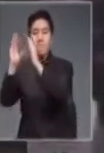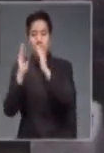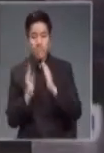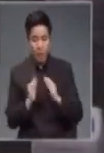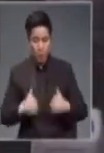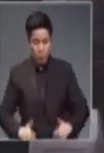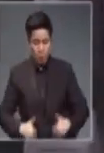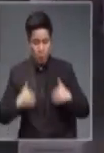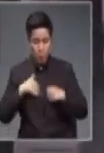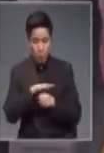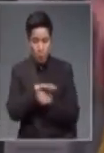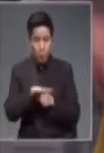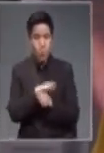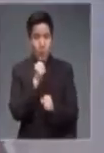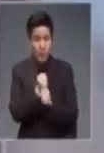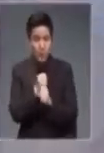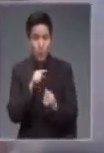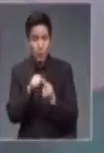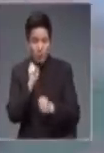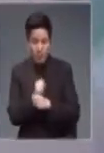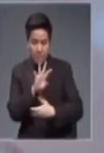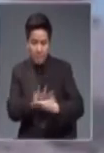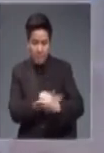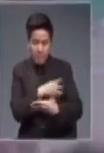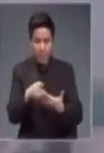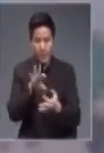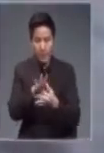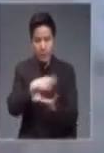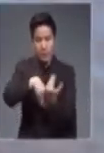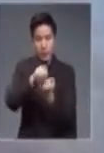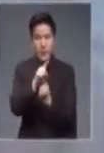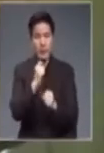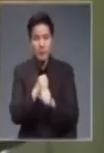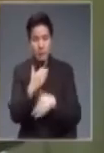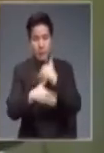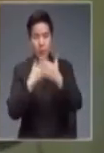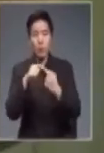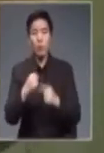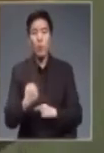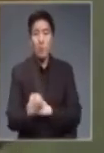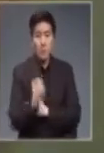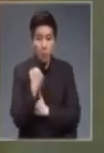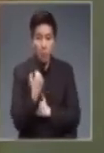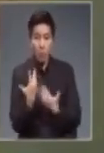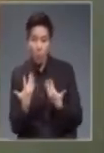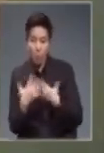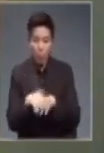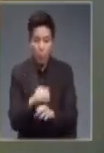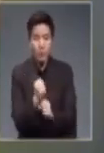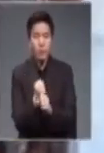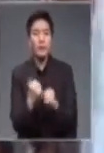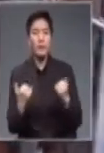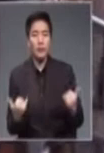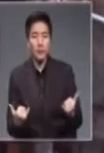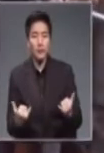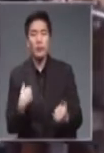ลเร่งดำเนินการอยู่ขณะนี้ 25,000 หมู่บ้านในปีนี้และอีก 15,000 หมู่บ้านในอนาคตนะครับเรามีอยู่แล้ว 30,000 กว่าหมู่บ้านนะครับทั้งหมดมี